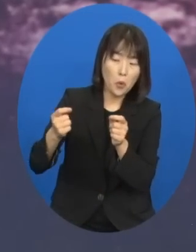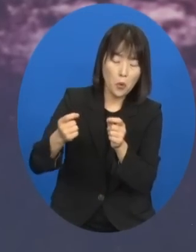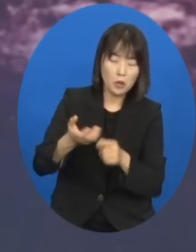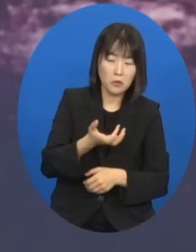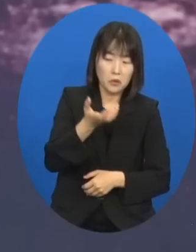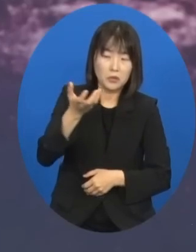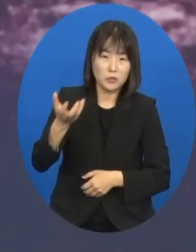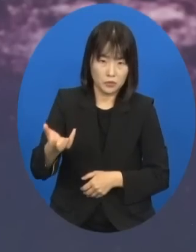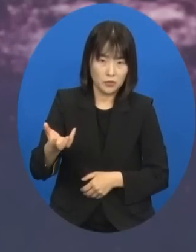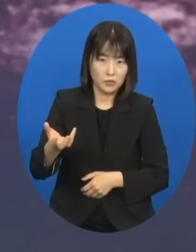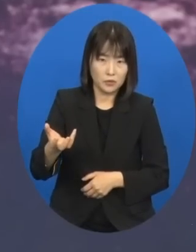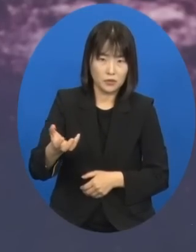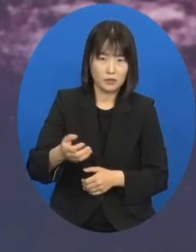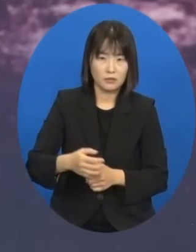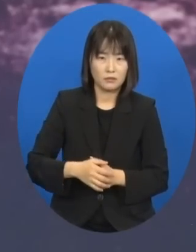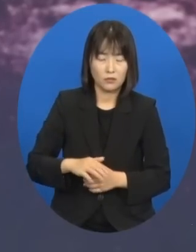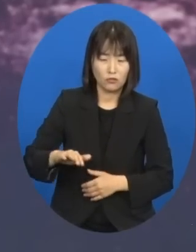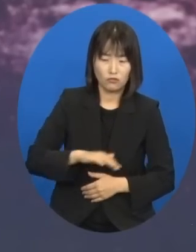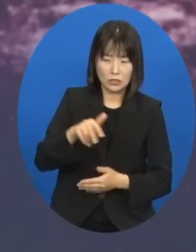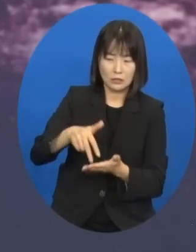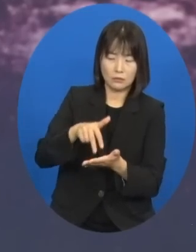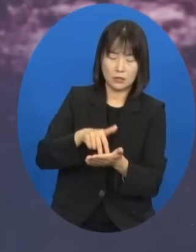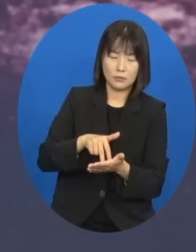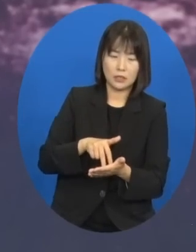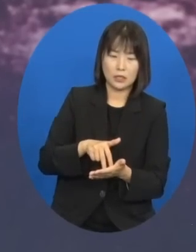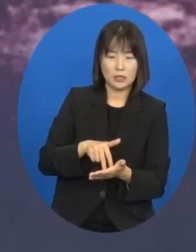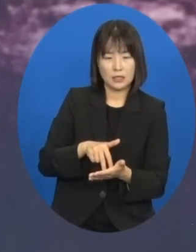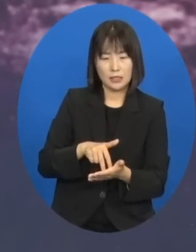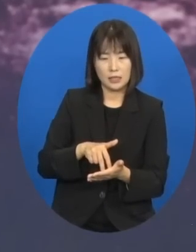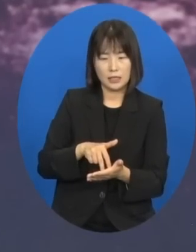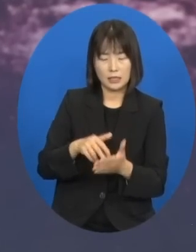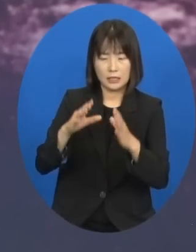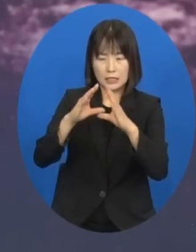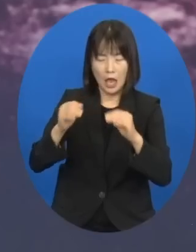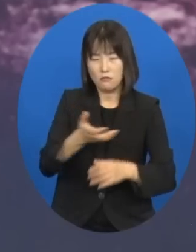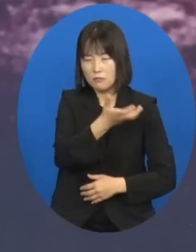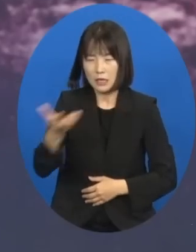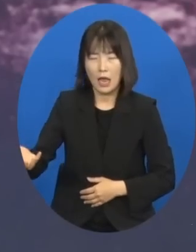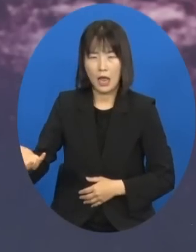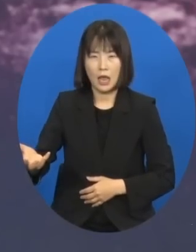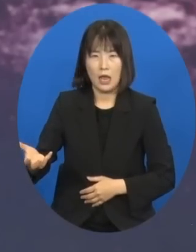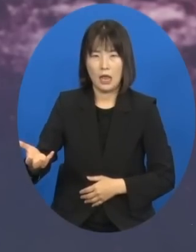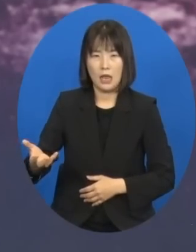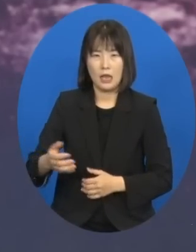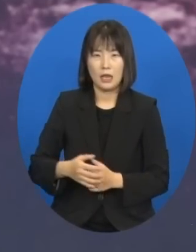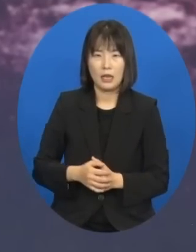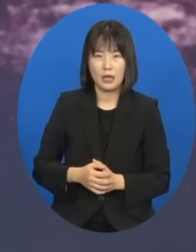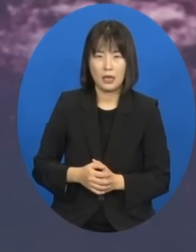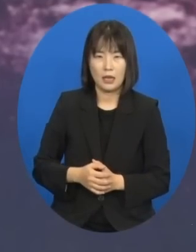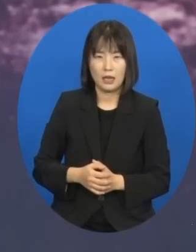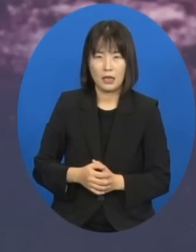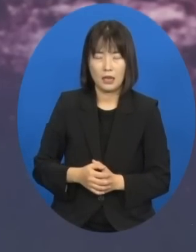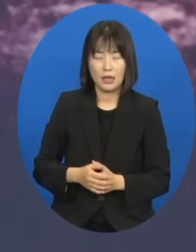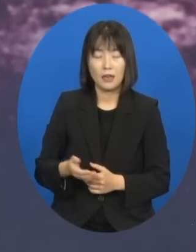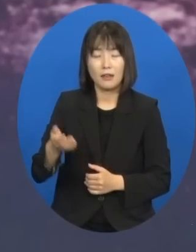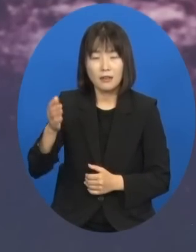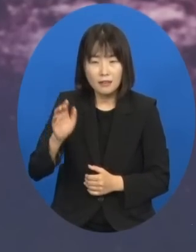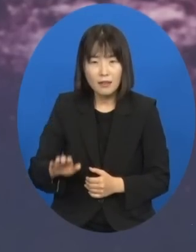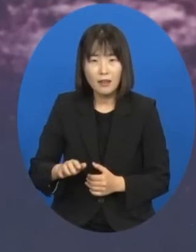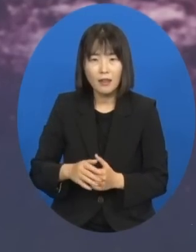우리 같았으면 에이 내가 참 애굽으로 가서 이민하고 말지 이러고 갔을 텐데 그 옆으로 살짝